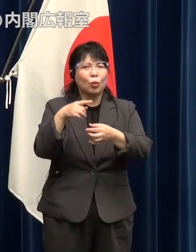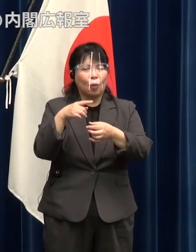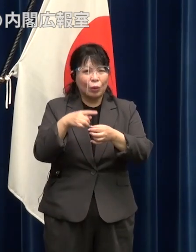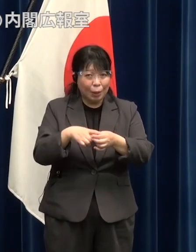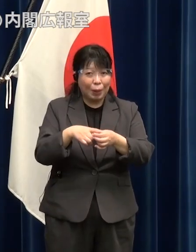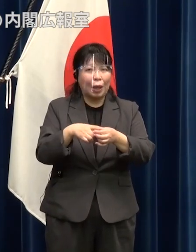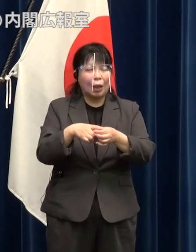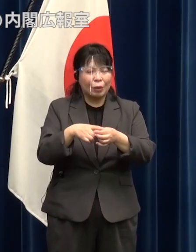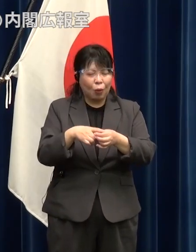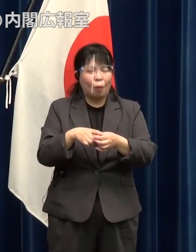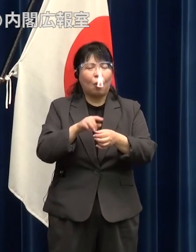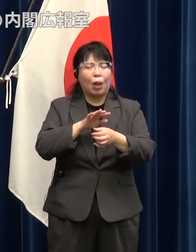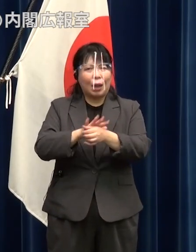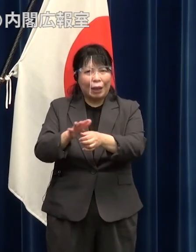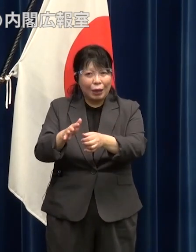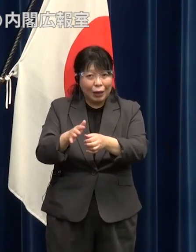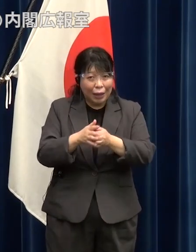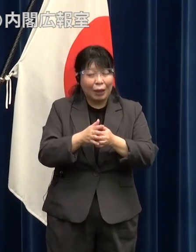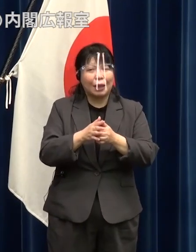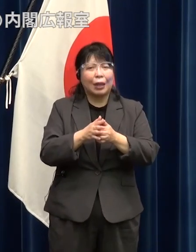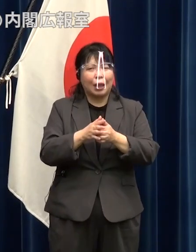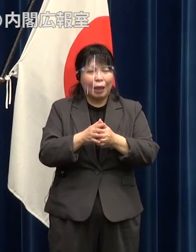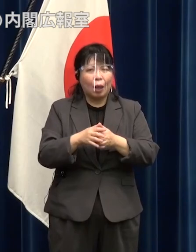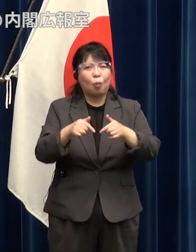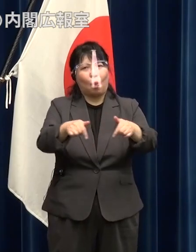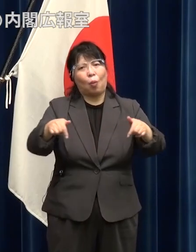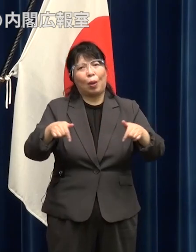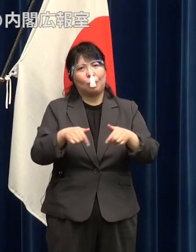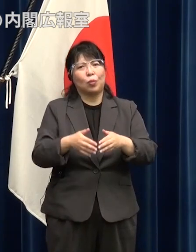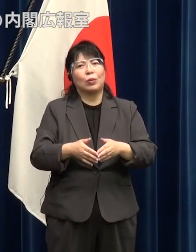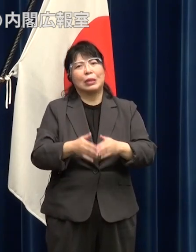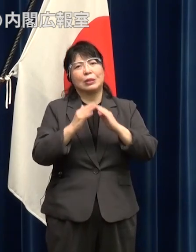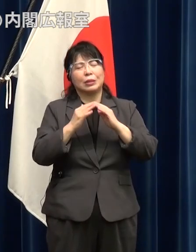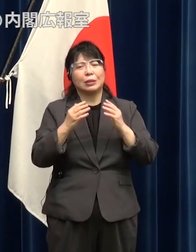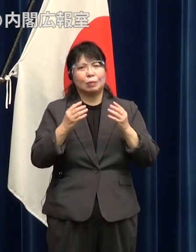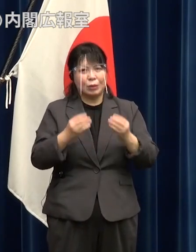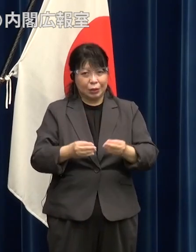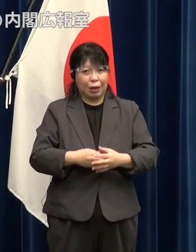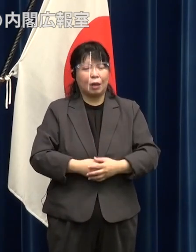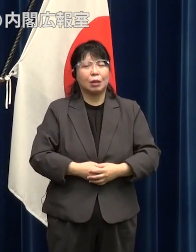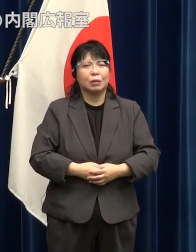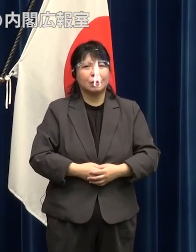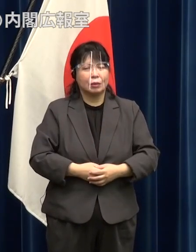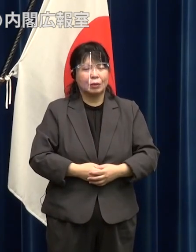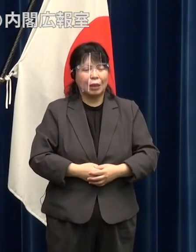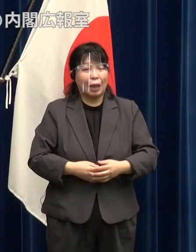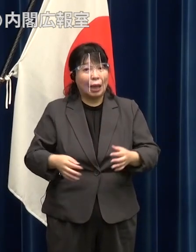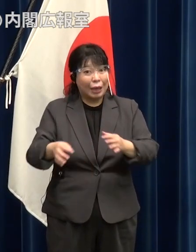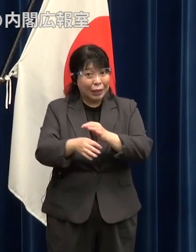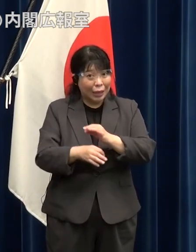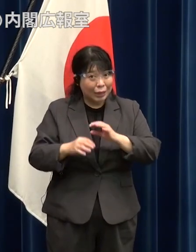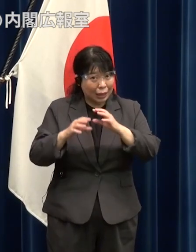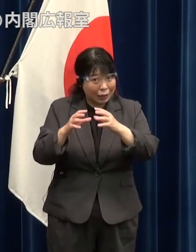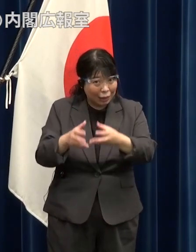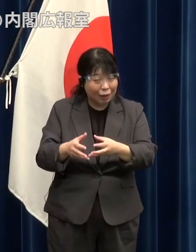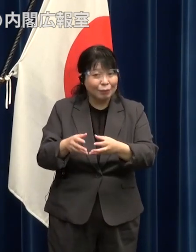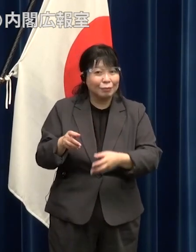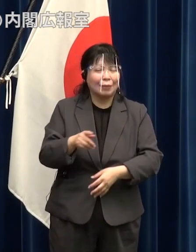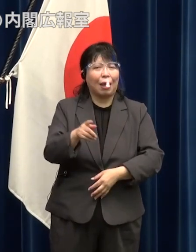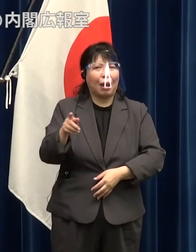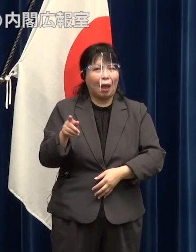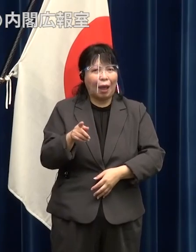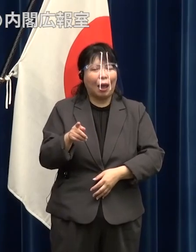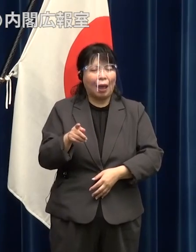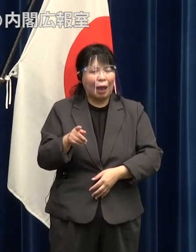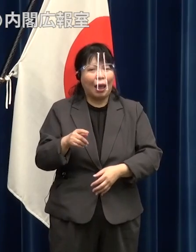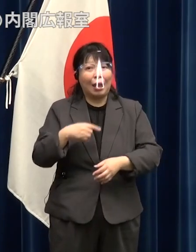フォーラムを設立いたしました。その場で経済界から年間100兆